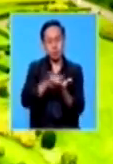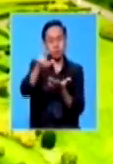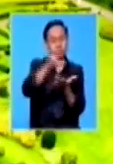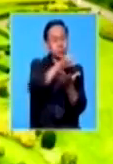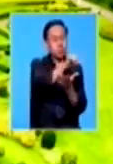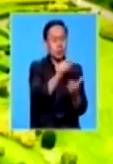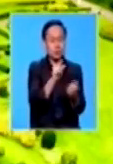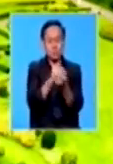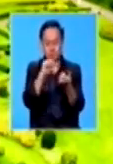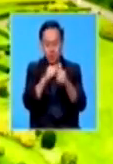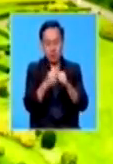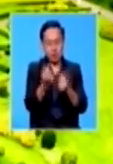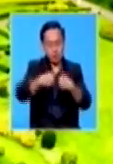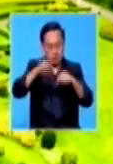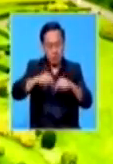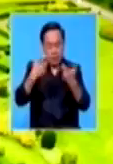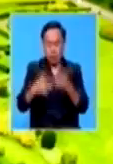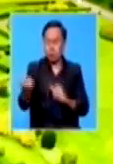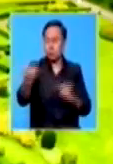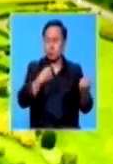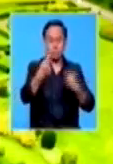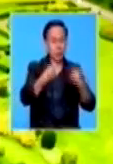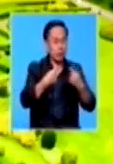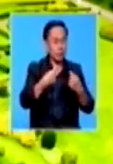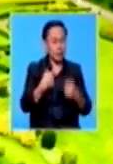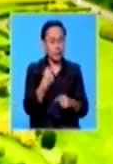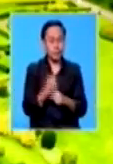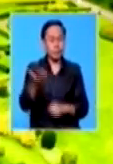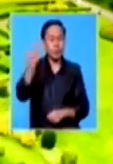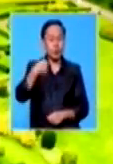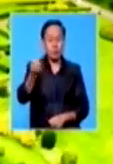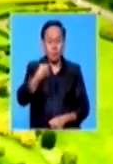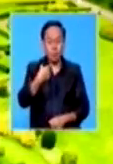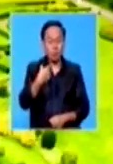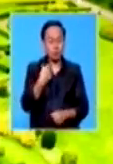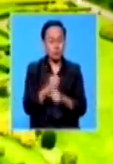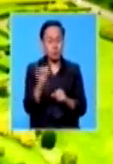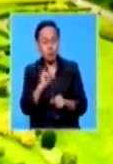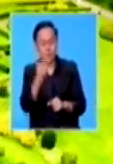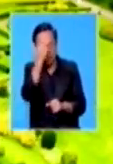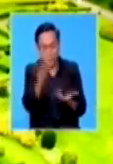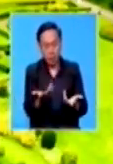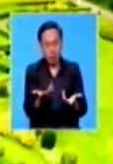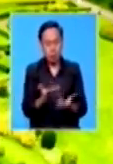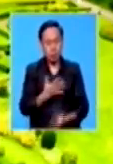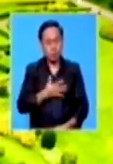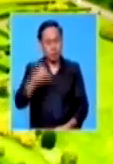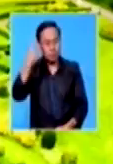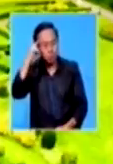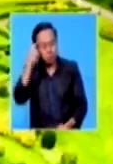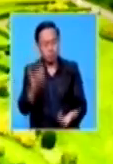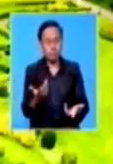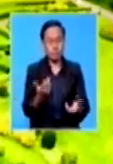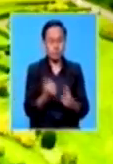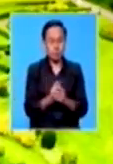ศเนี่ยบางทีสัญญาเยอะแยะที่เราเคยสัญญาเขาไว้เนี่ยแล้วเขาถามกลับมาผมก็ไม่รู้จะทำไงเพราะมันผิดมันไม่ถูกผม